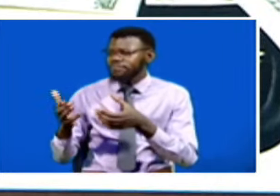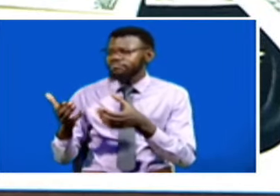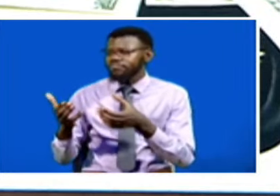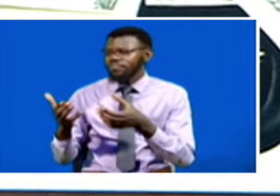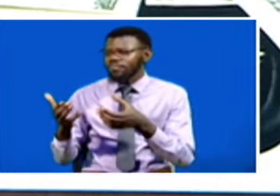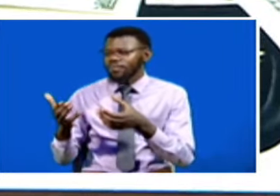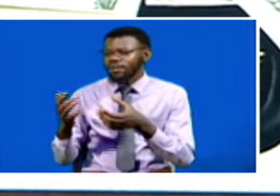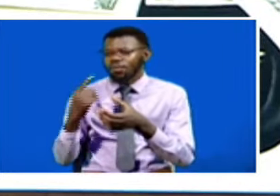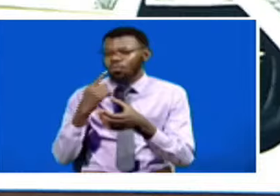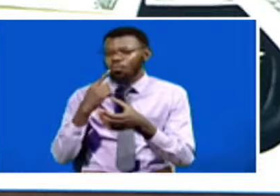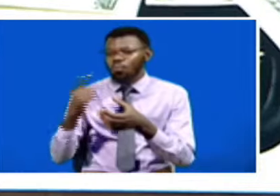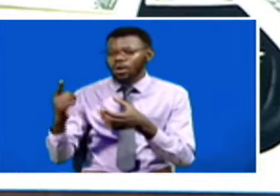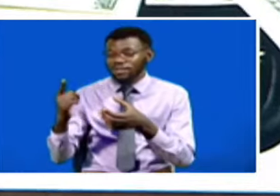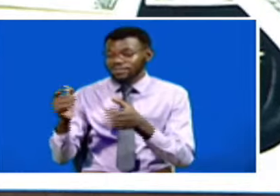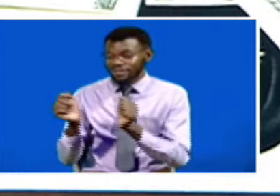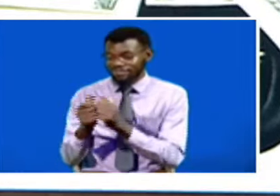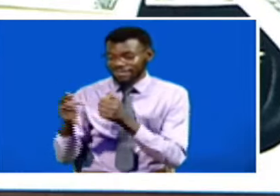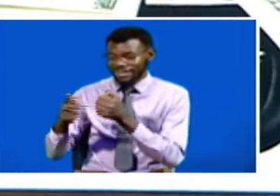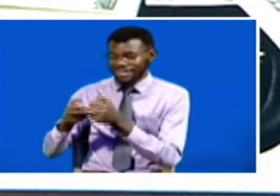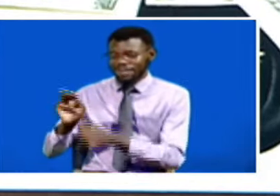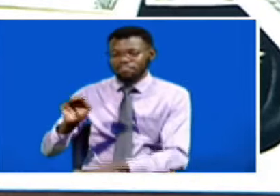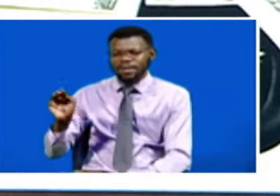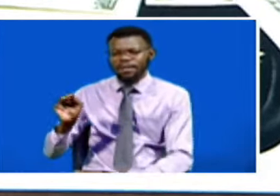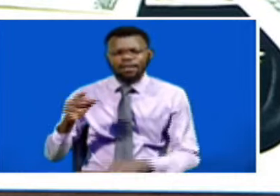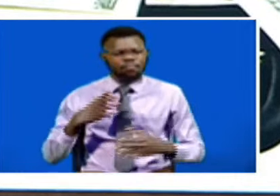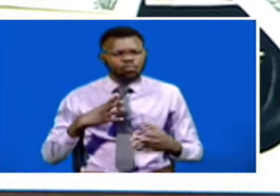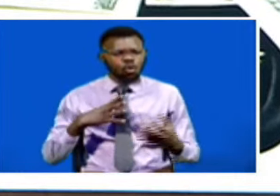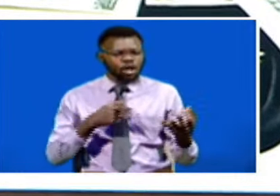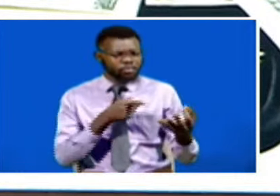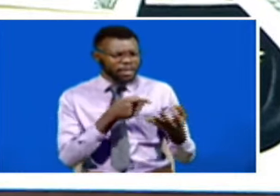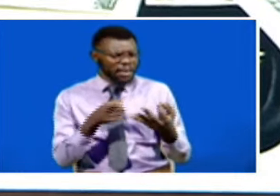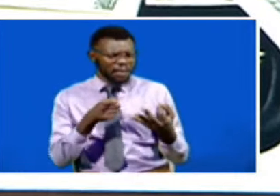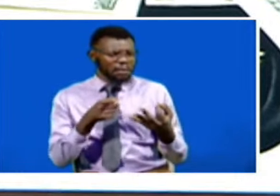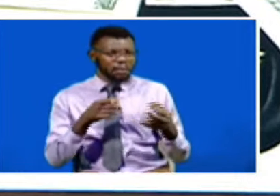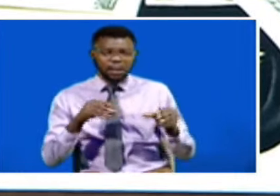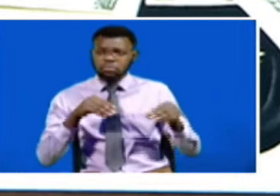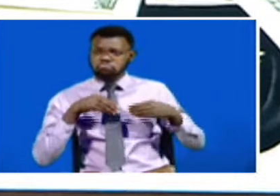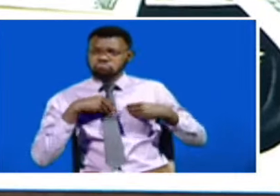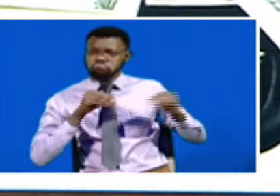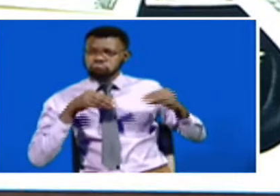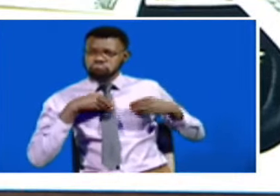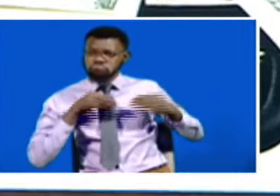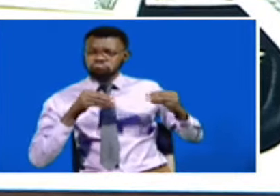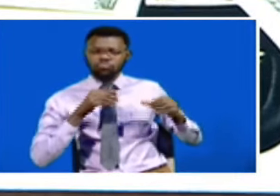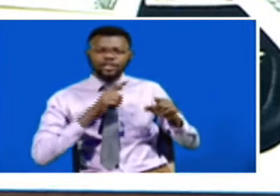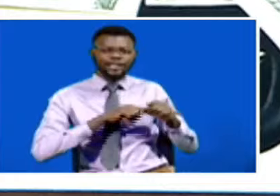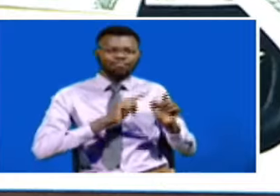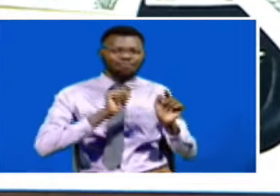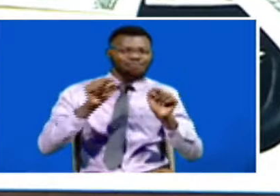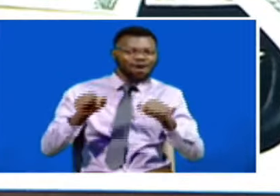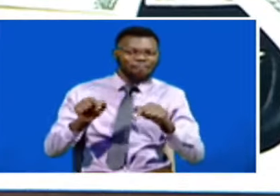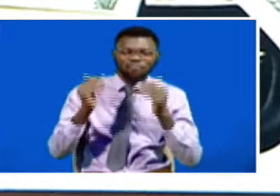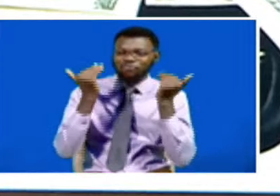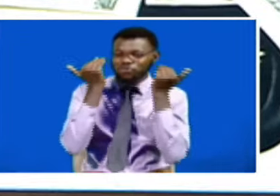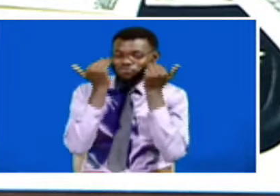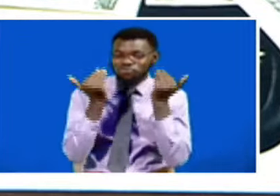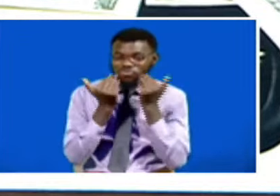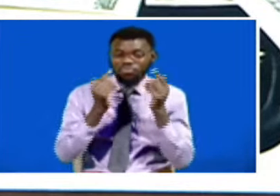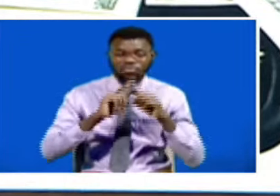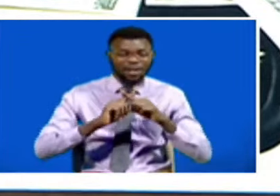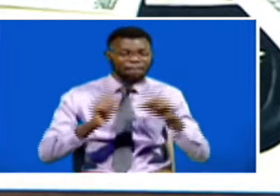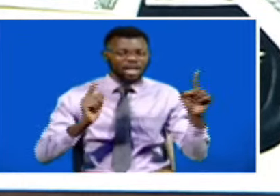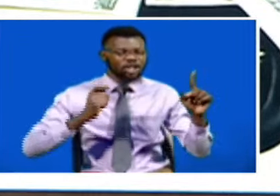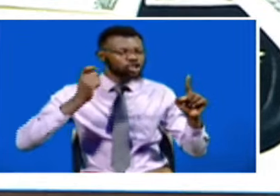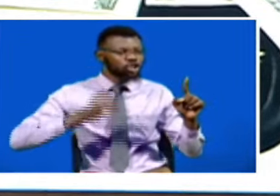milioni 117. Washukiwa hao waliyakanusha mashtaka hayo mbele ya hakimu Martha Nanzushi aliyeagiza kesi